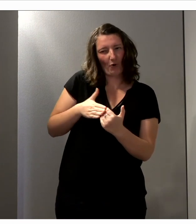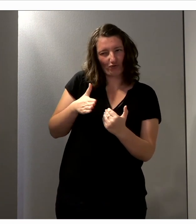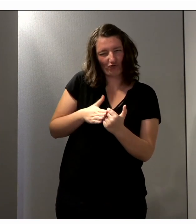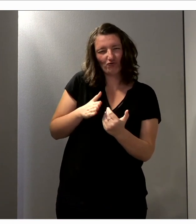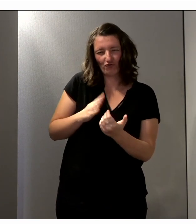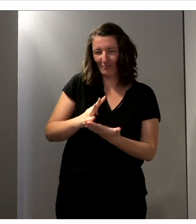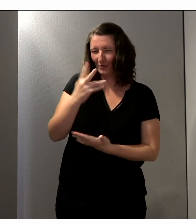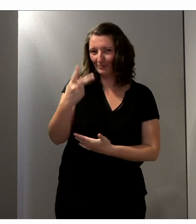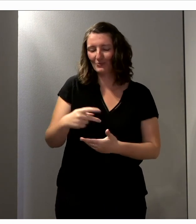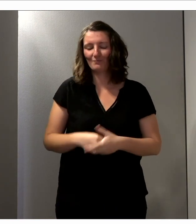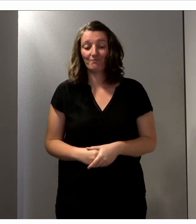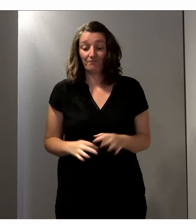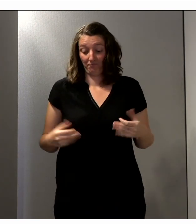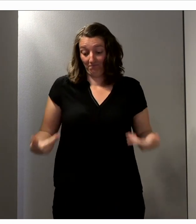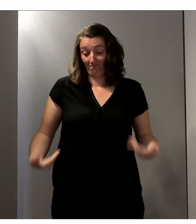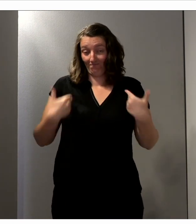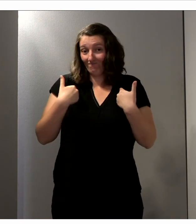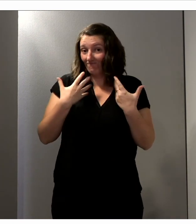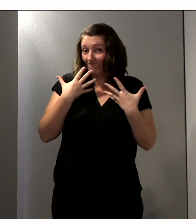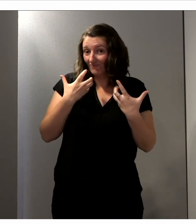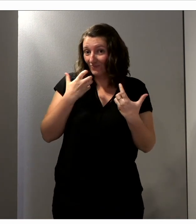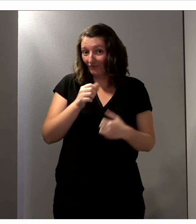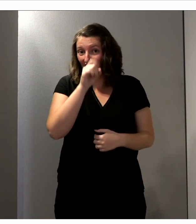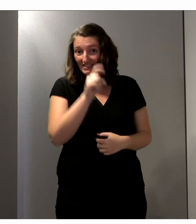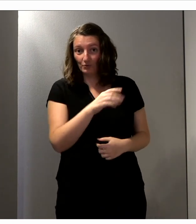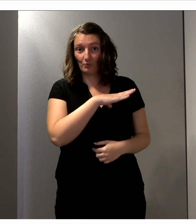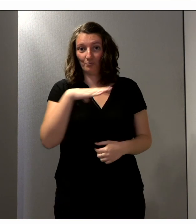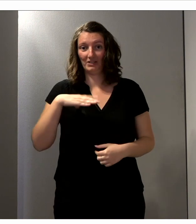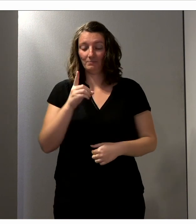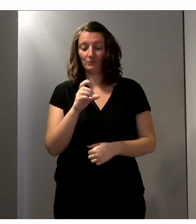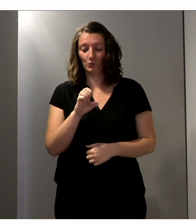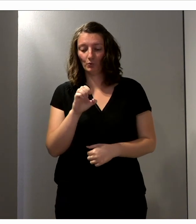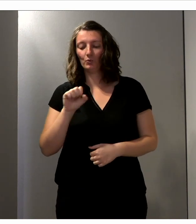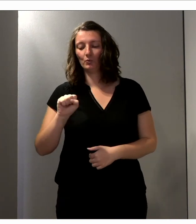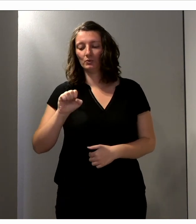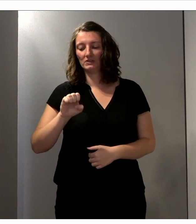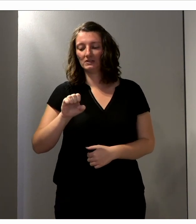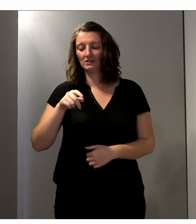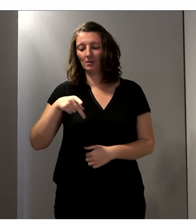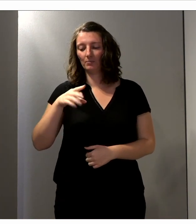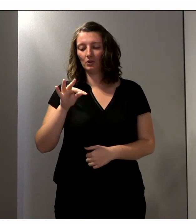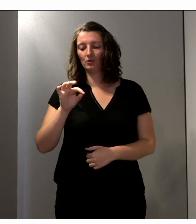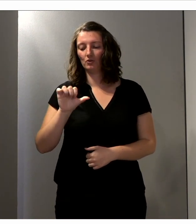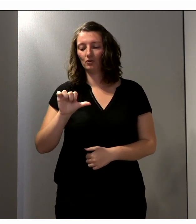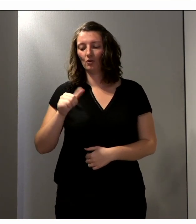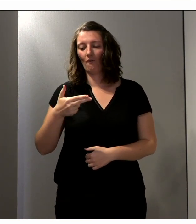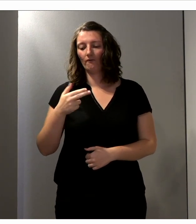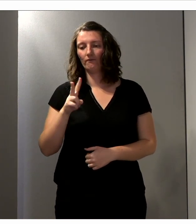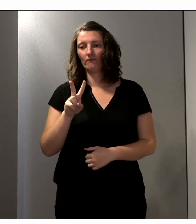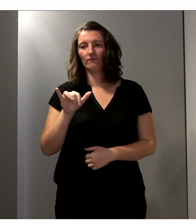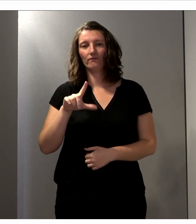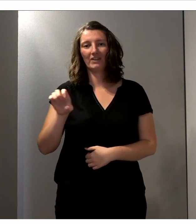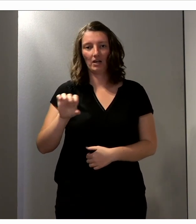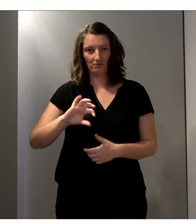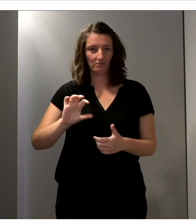similaires. Cependant, moi, j'ai envie de demander à Amandine de Septemville, qui est professeure associée à l'Université